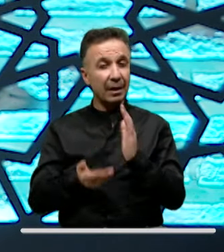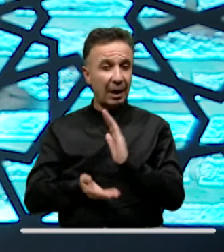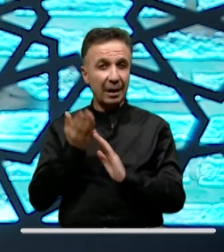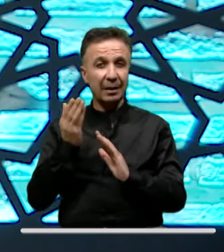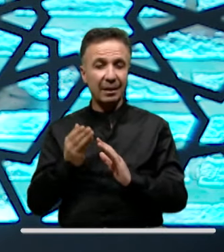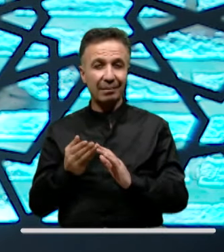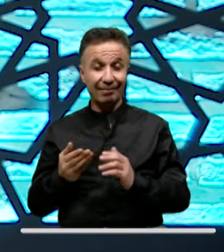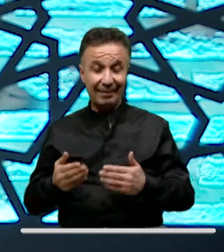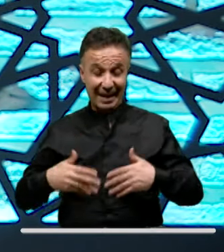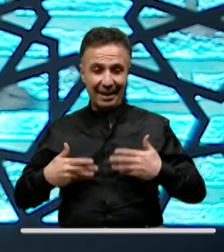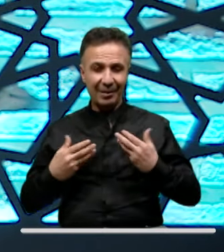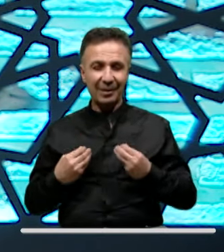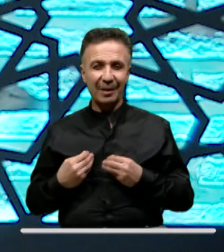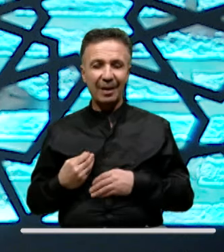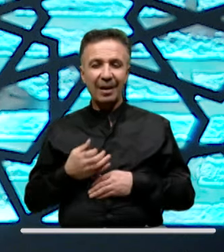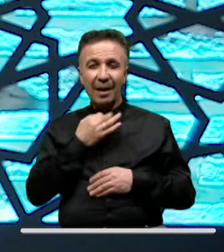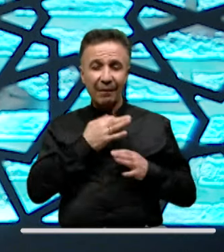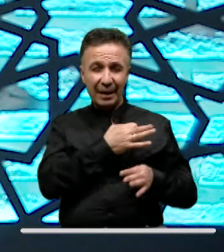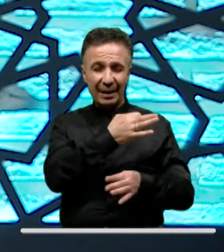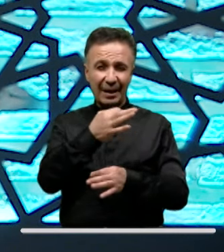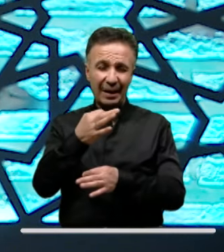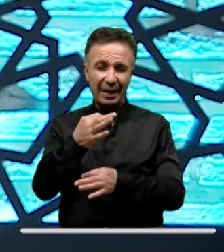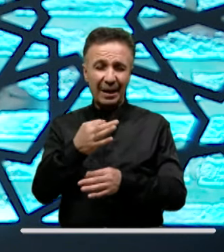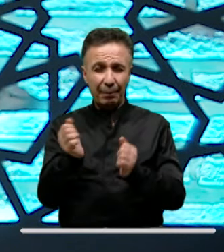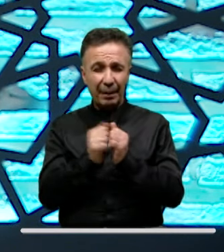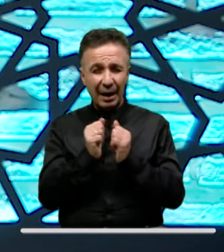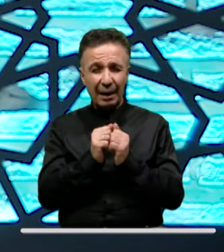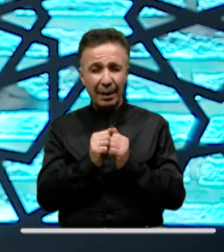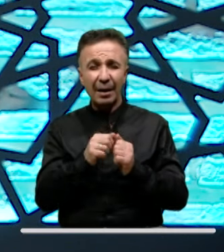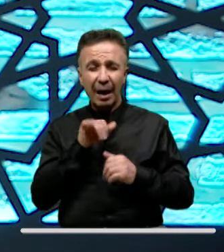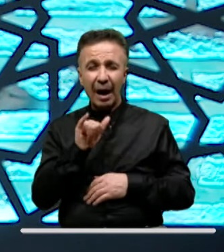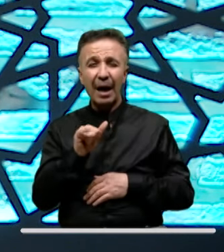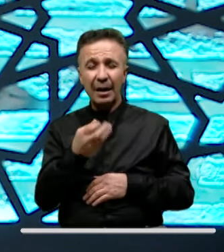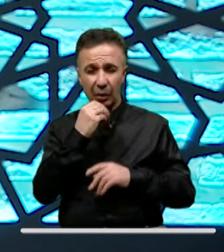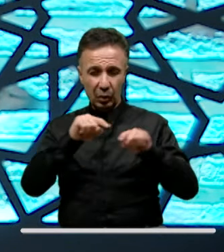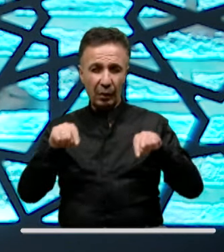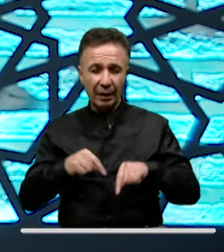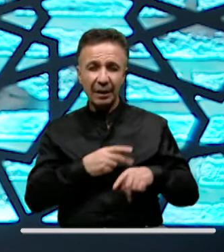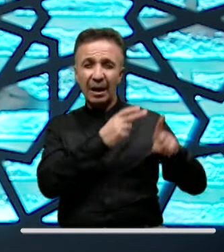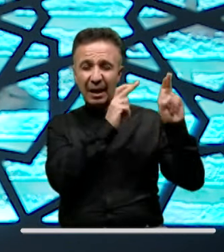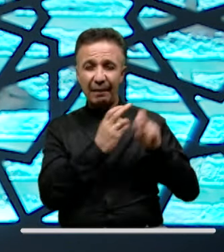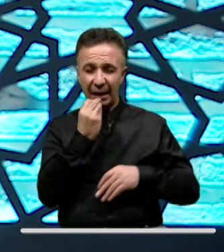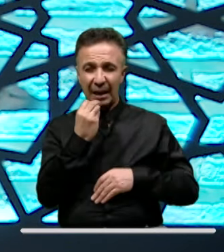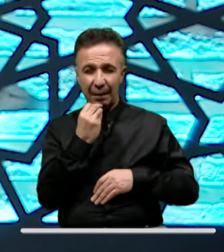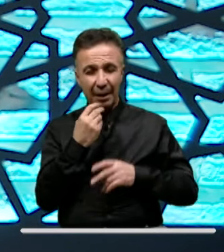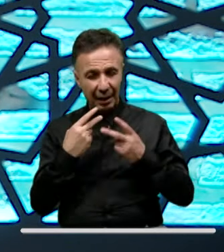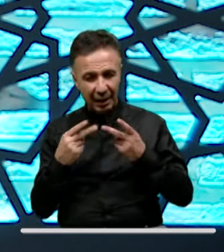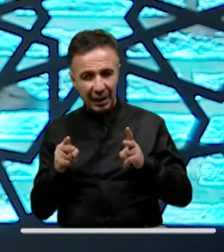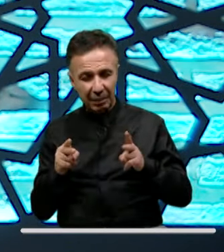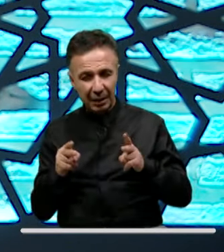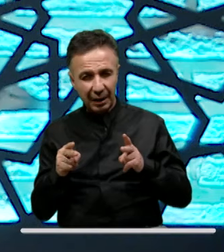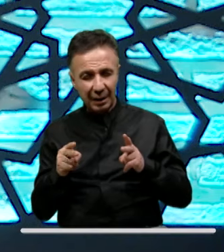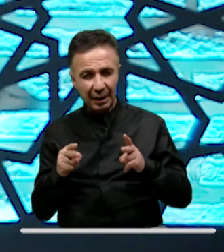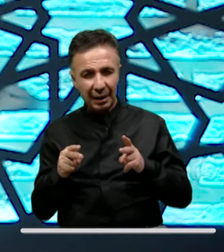şenlensin. Garip, gureba, fakir, fukara kardeşlerimizle beraber aynı sofrada iftar etmenin lezzetini de tadmayı